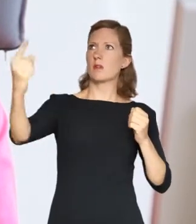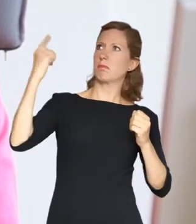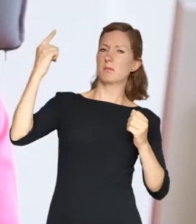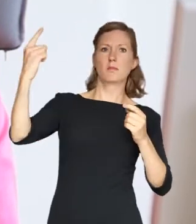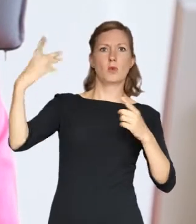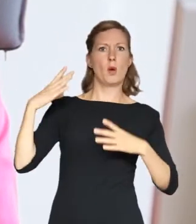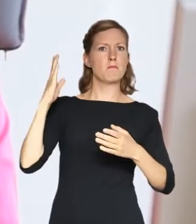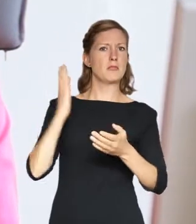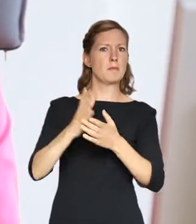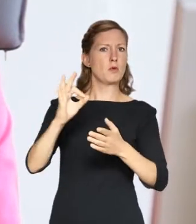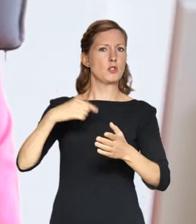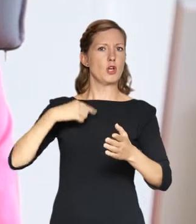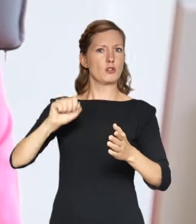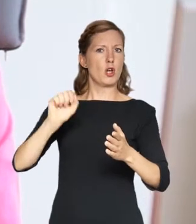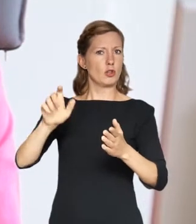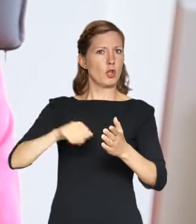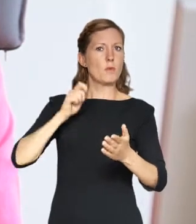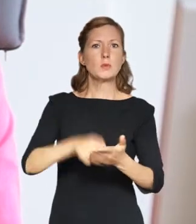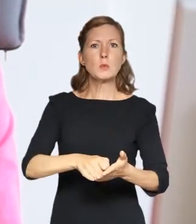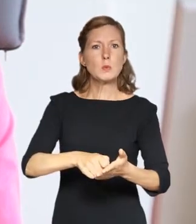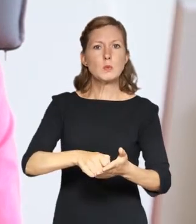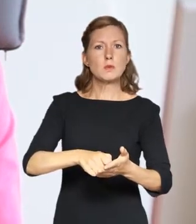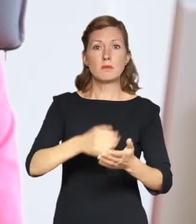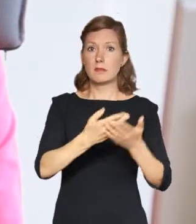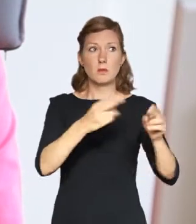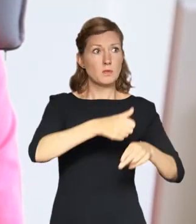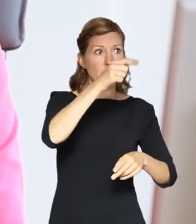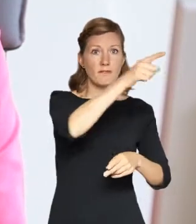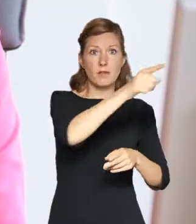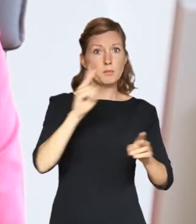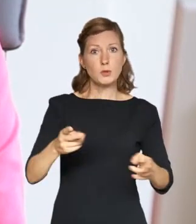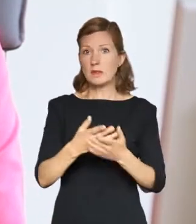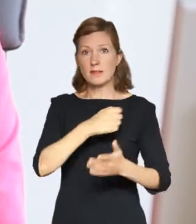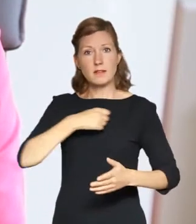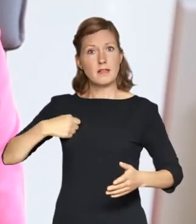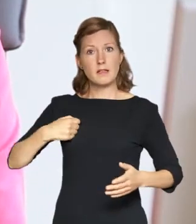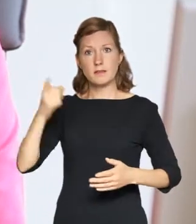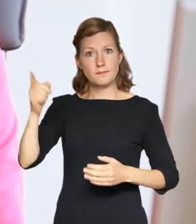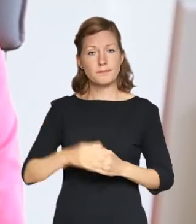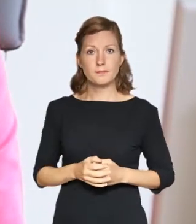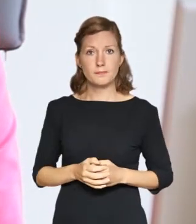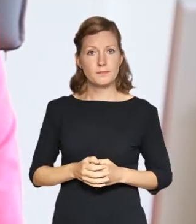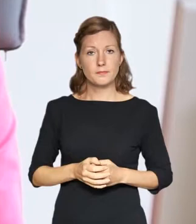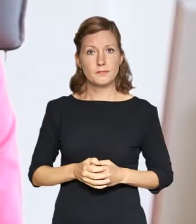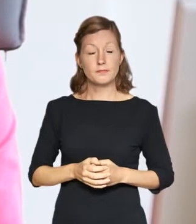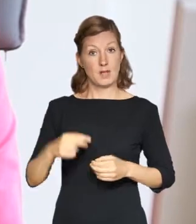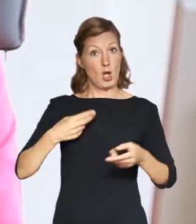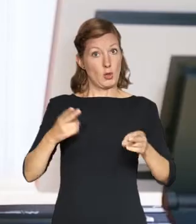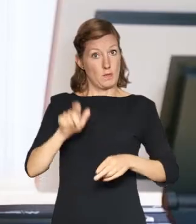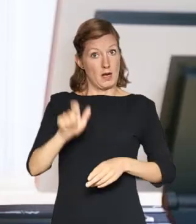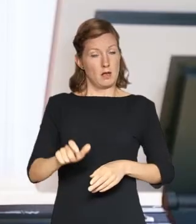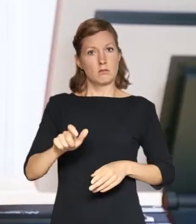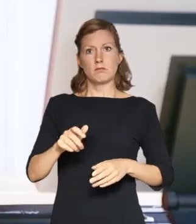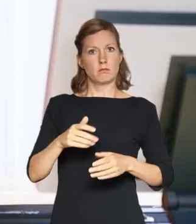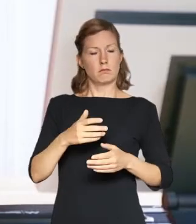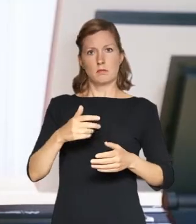kan bestämma eller beordra mig att fatta ett visst beslut. Varken domstolschefen eller regeringen.